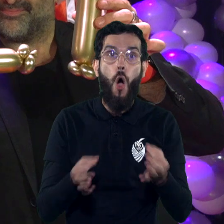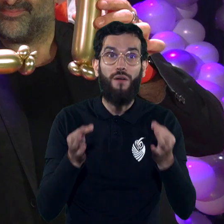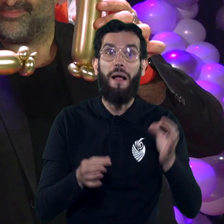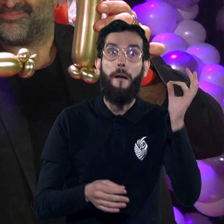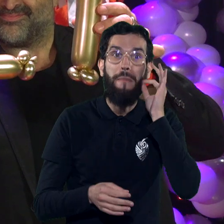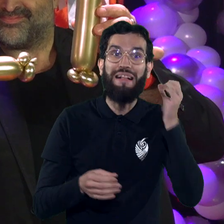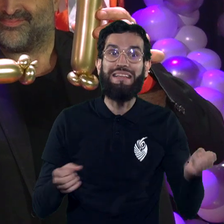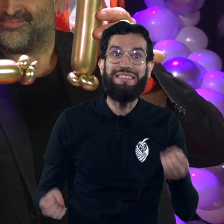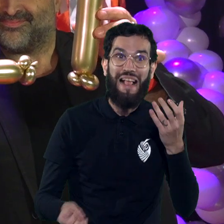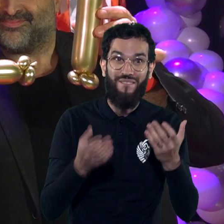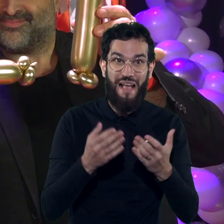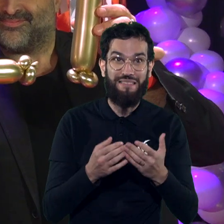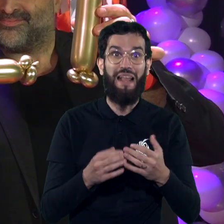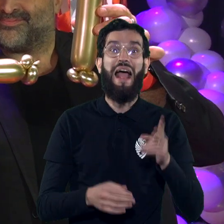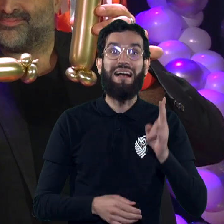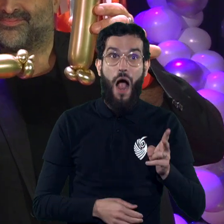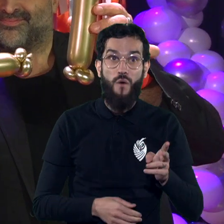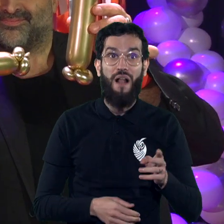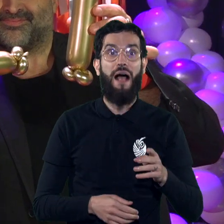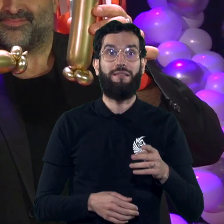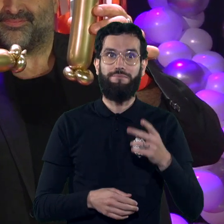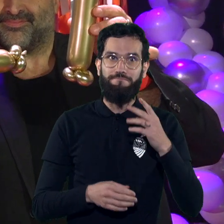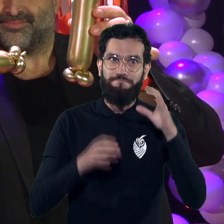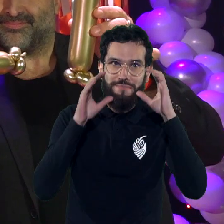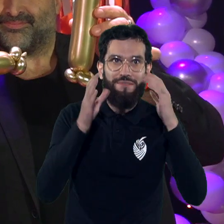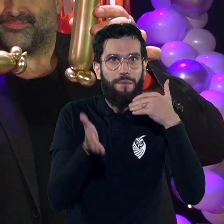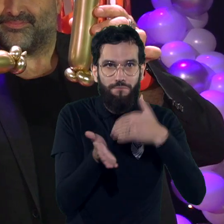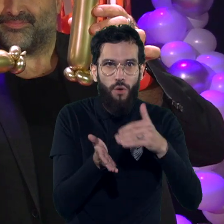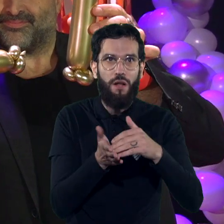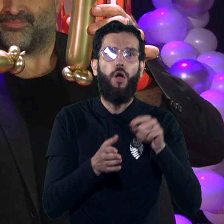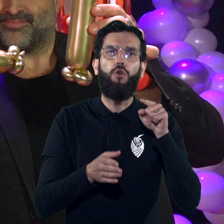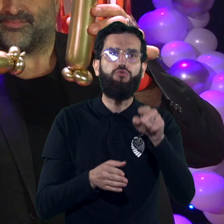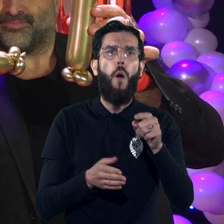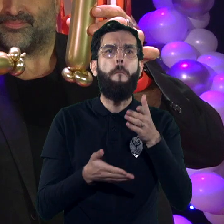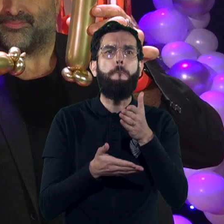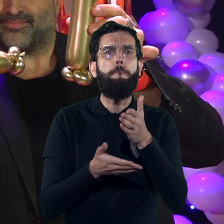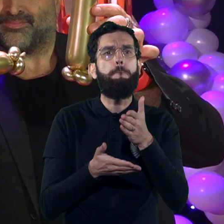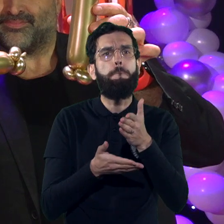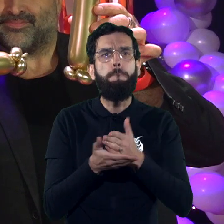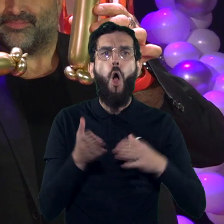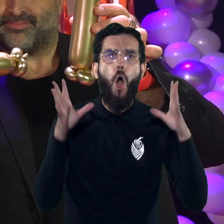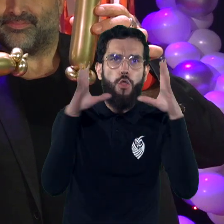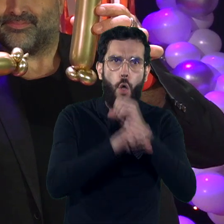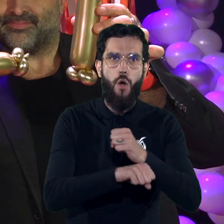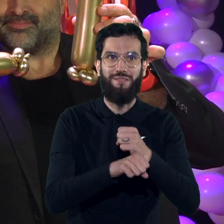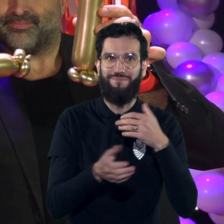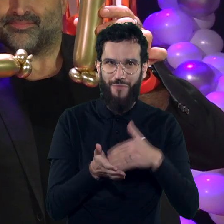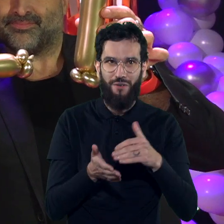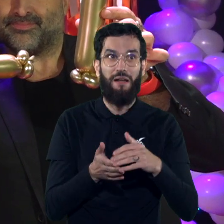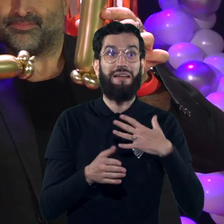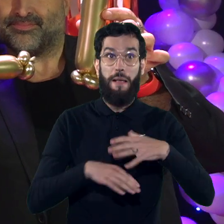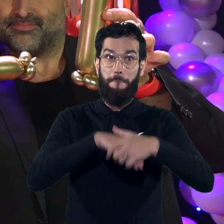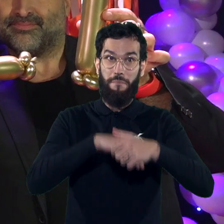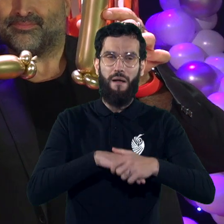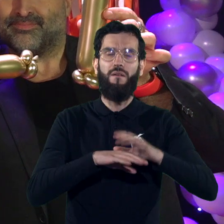ešte pekného Silvestra s nami. S Kauflandom sledujte nás aj naďalej, pretože do polnoci je ešte času dosť. A hlavne vám chceme